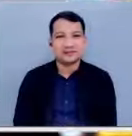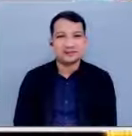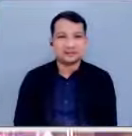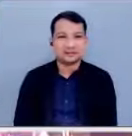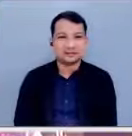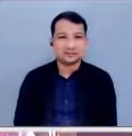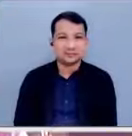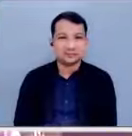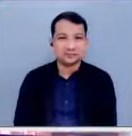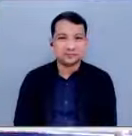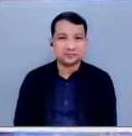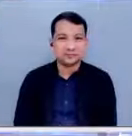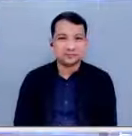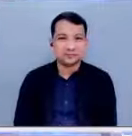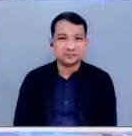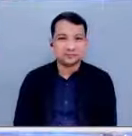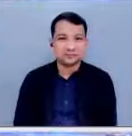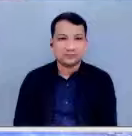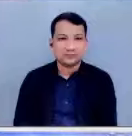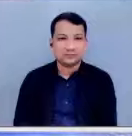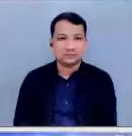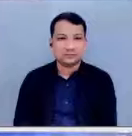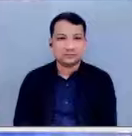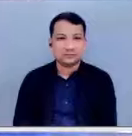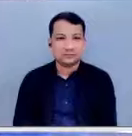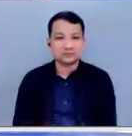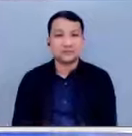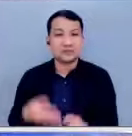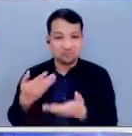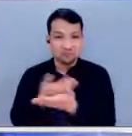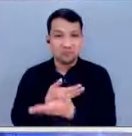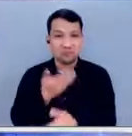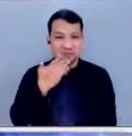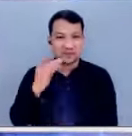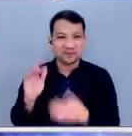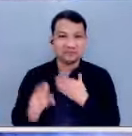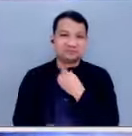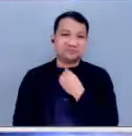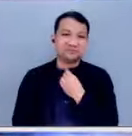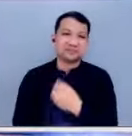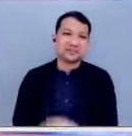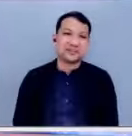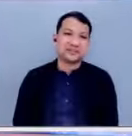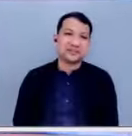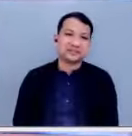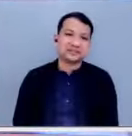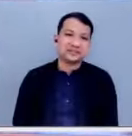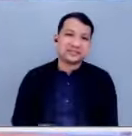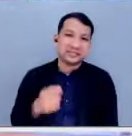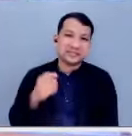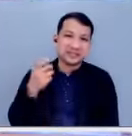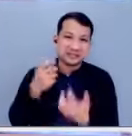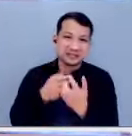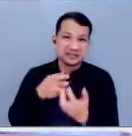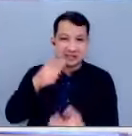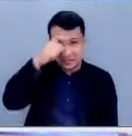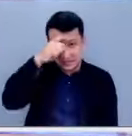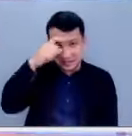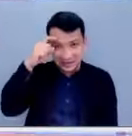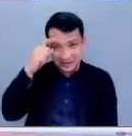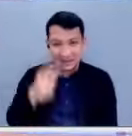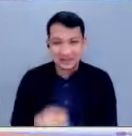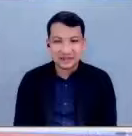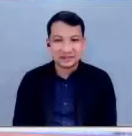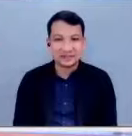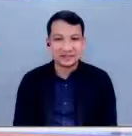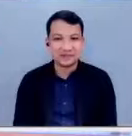Oy. Ano kayo? Refreshing. Wow. Mm. Perfect for the summer. Actually, very for the refreshing weather. Nga siya, yes. diba? Alam mo, patok sa